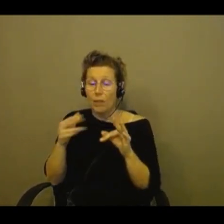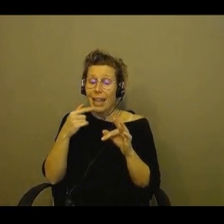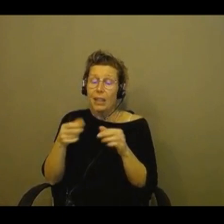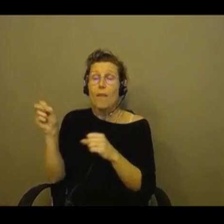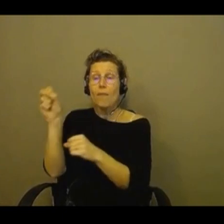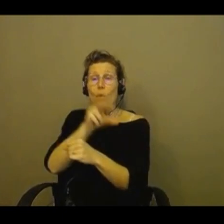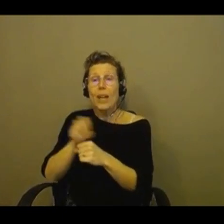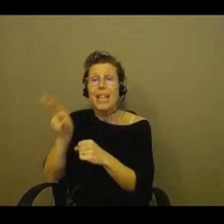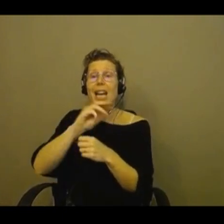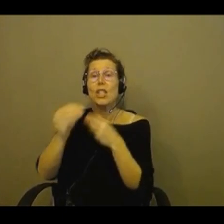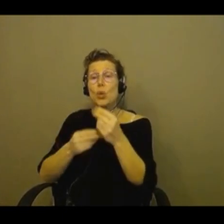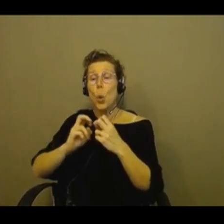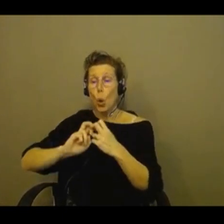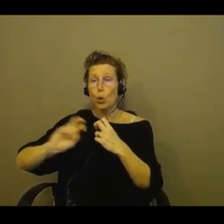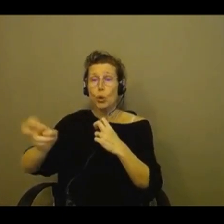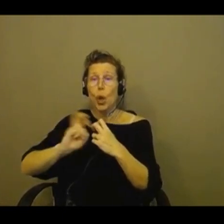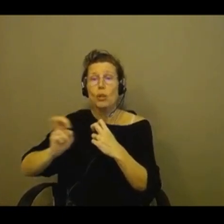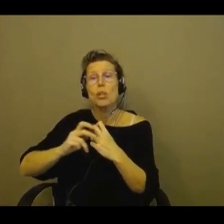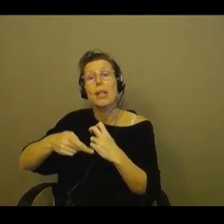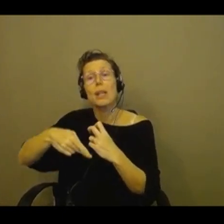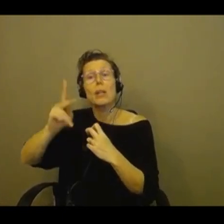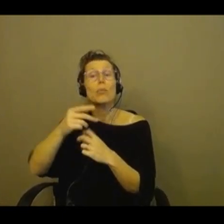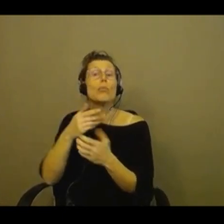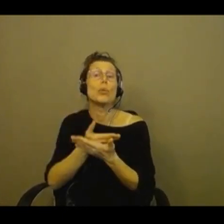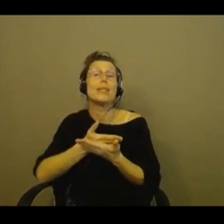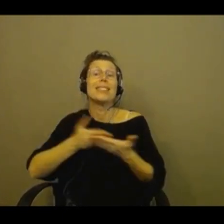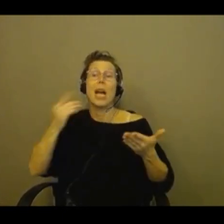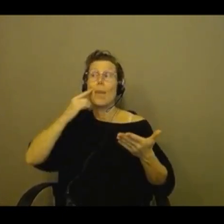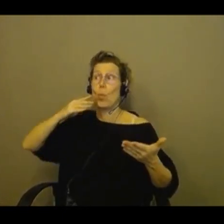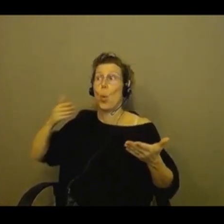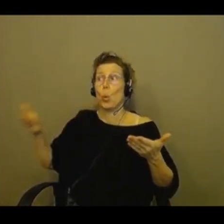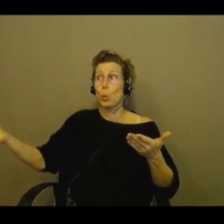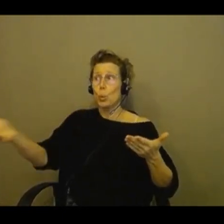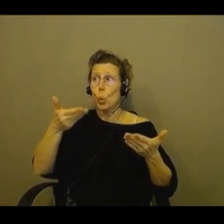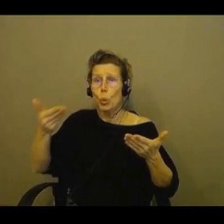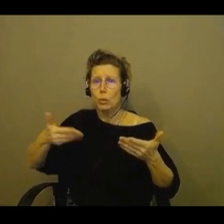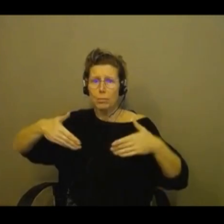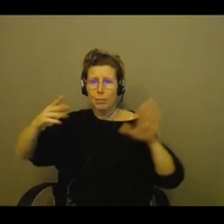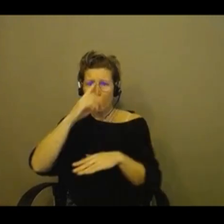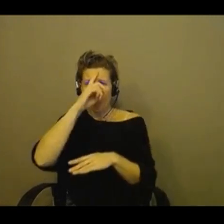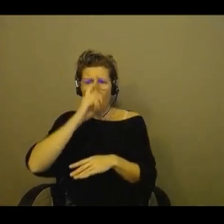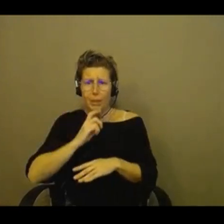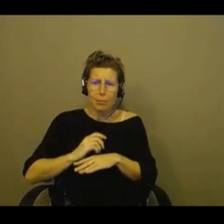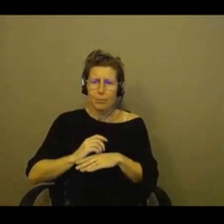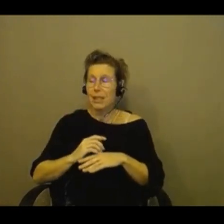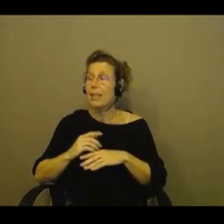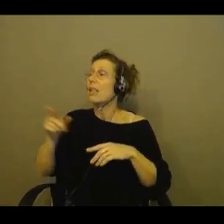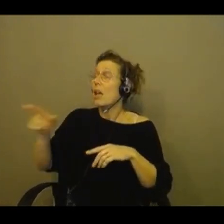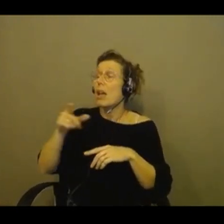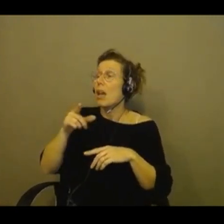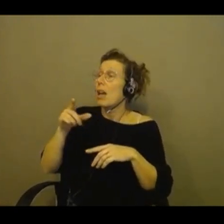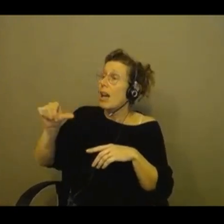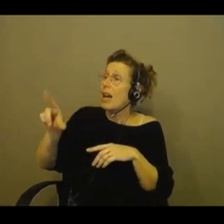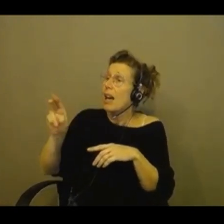pour tous, quel que soit le profil. Alberto, peut-être, justement, en se concentrant sur la